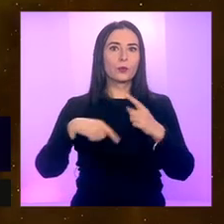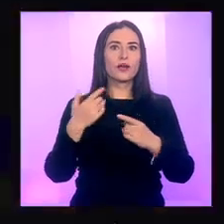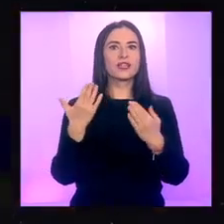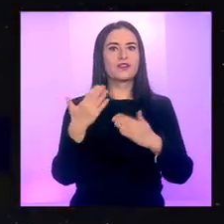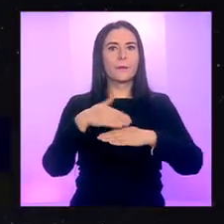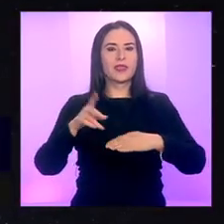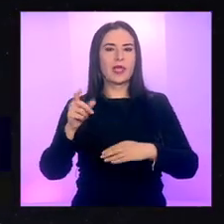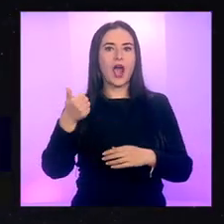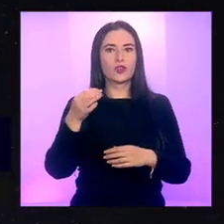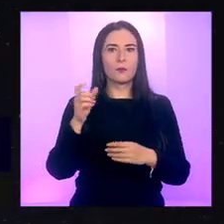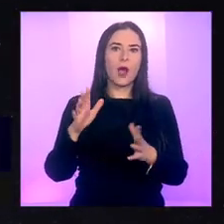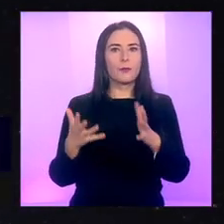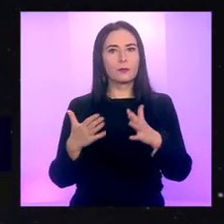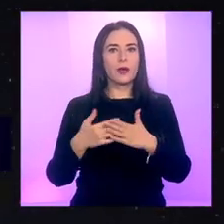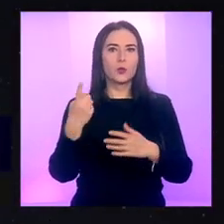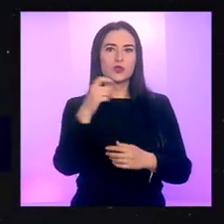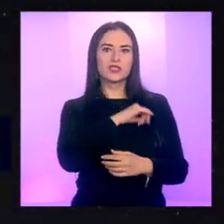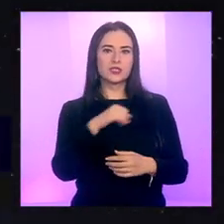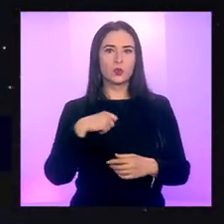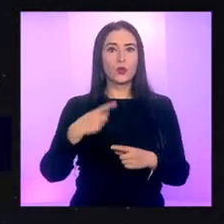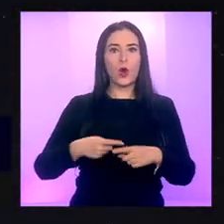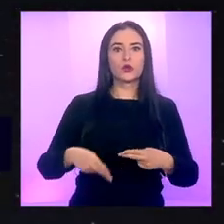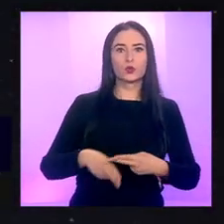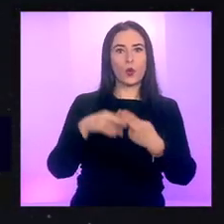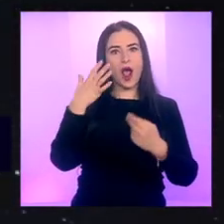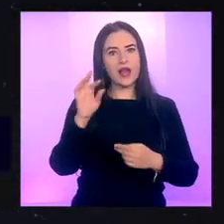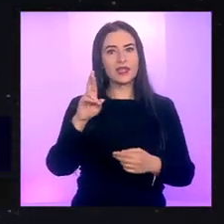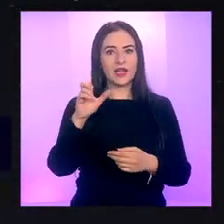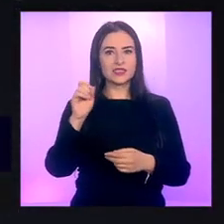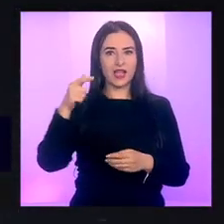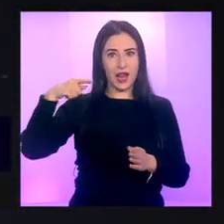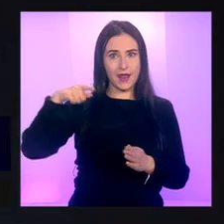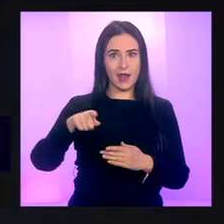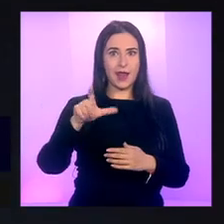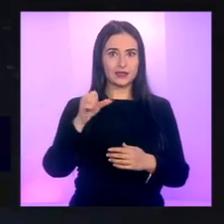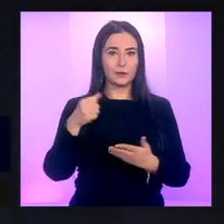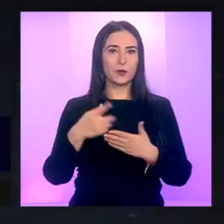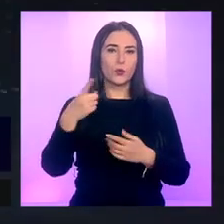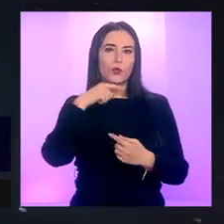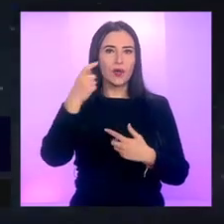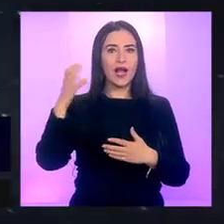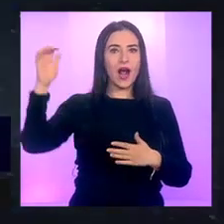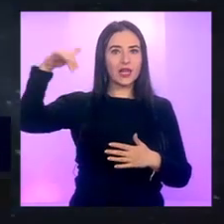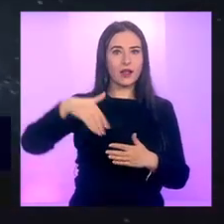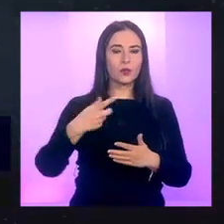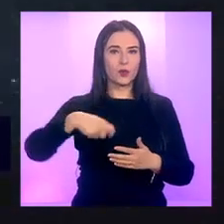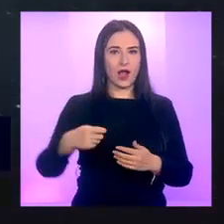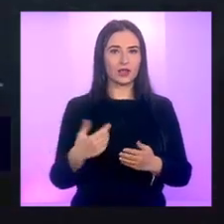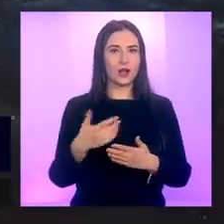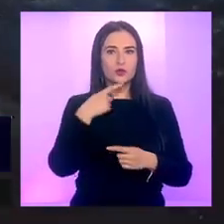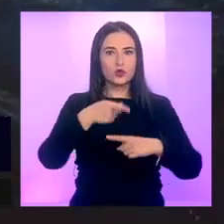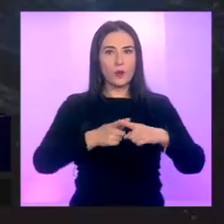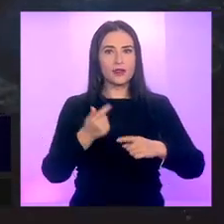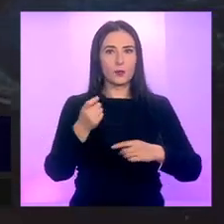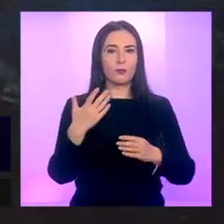atomi se comportă ca și cum ar fi unul singur. Cu ajutorul altei raze laser, ei au creat apoi o cascadă din gaz în care jumătate din